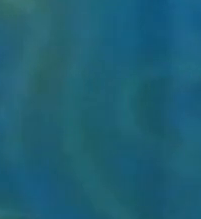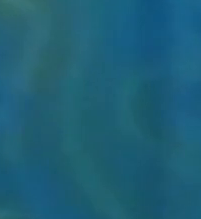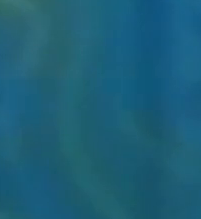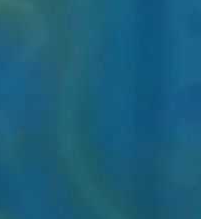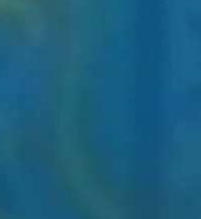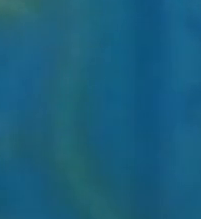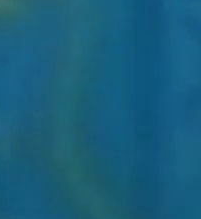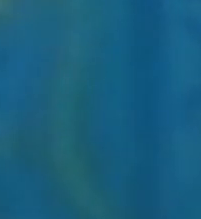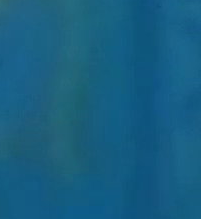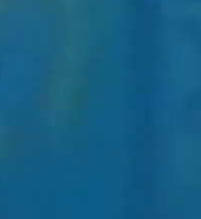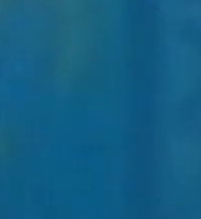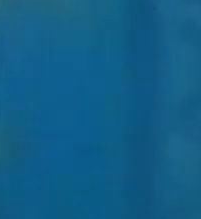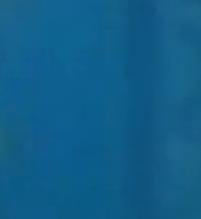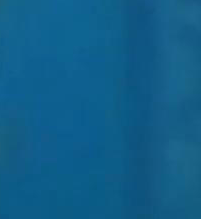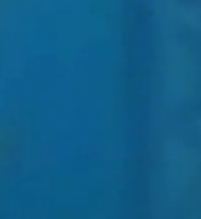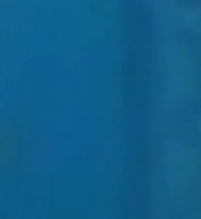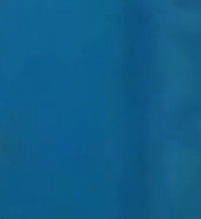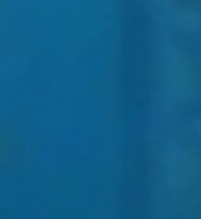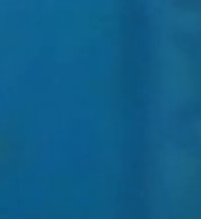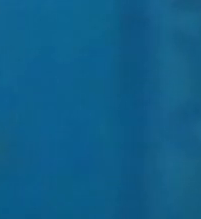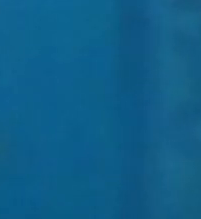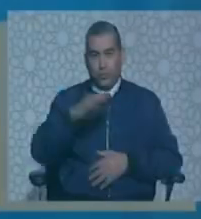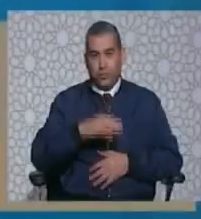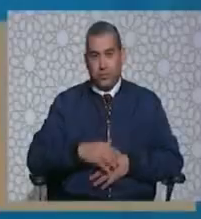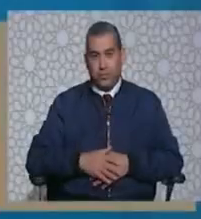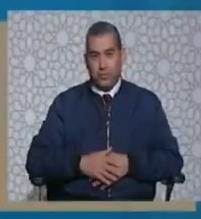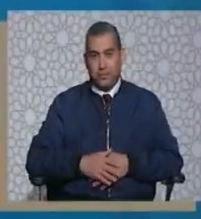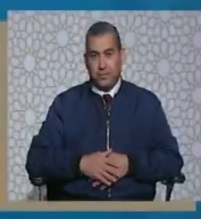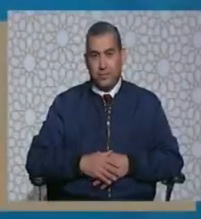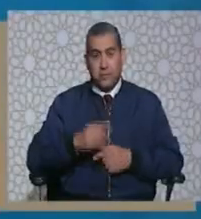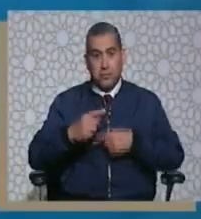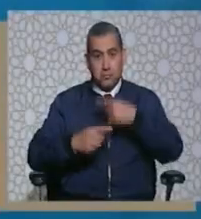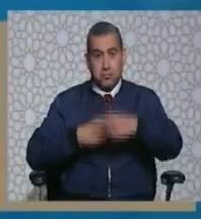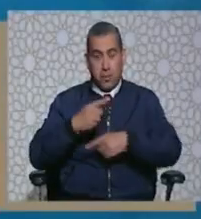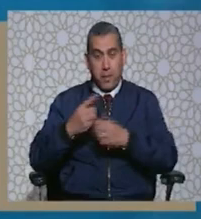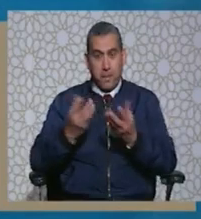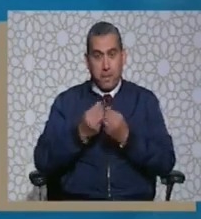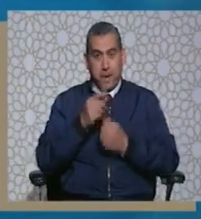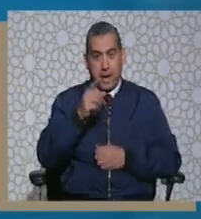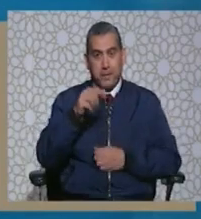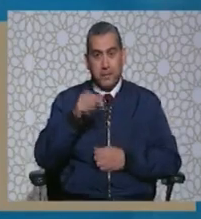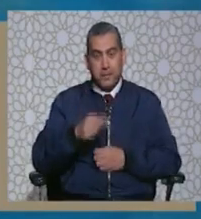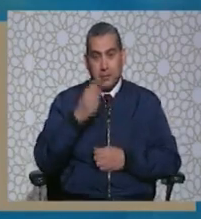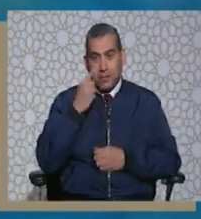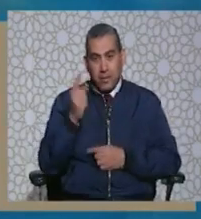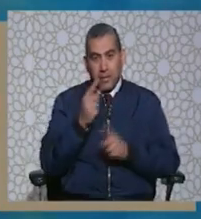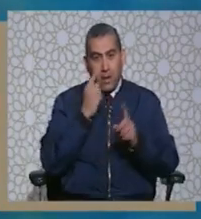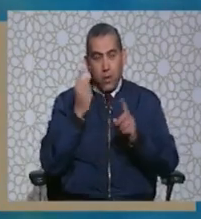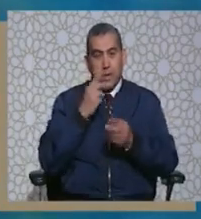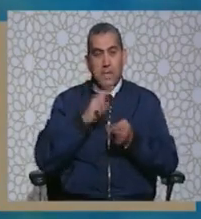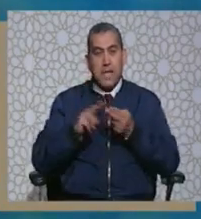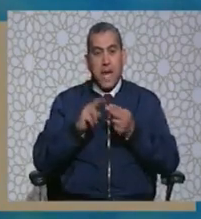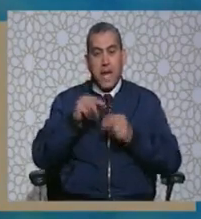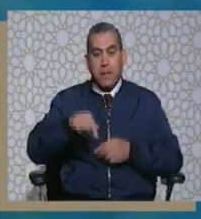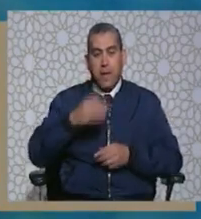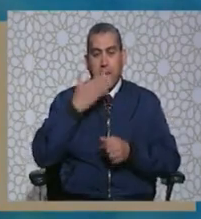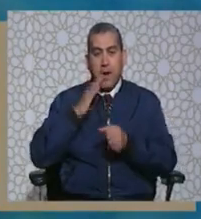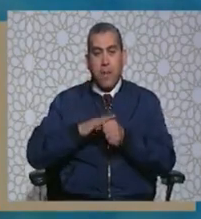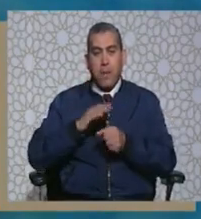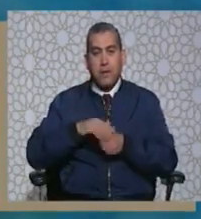السلام عليكم ورحمه الله مكملين معاكم واحنا بندور عن السلام في رمضان